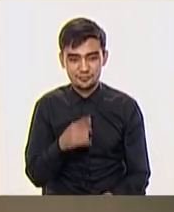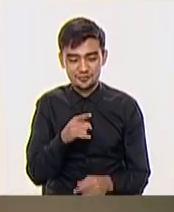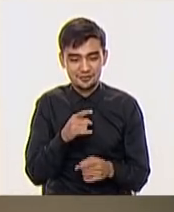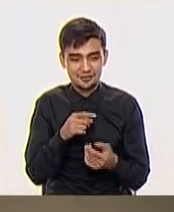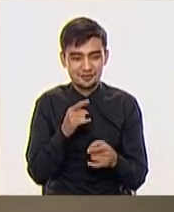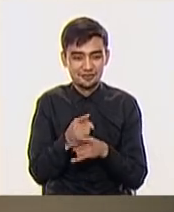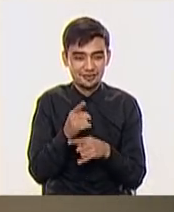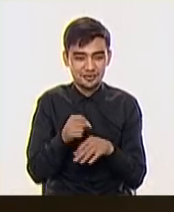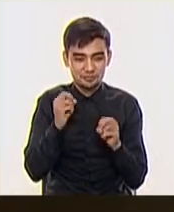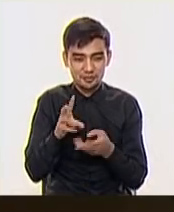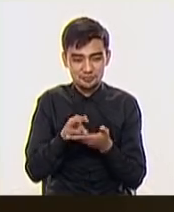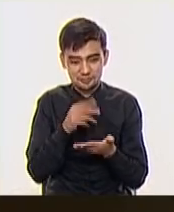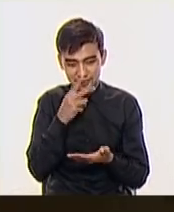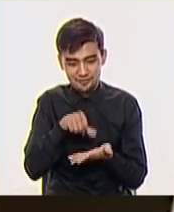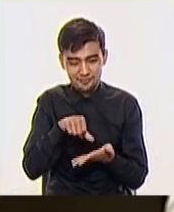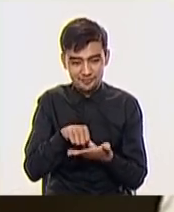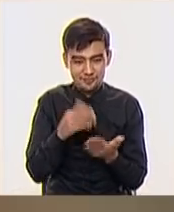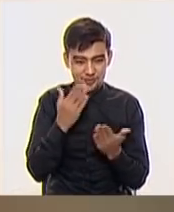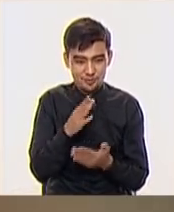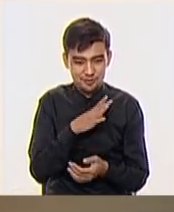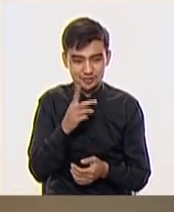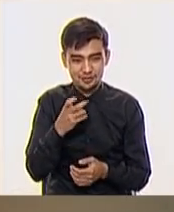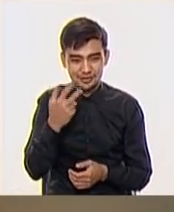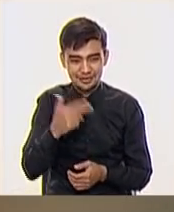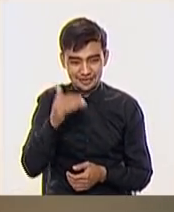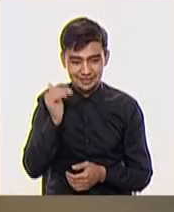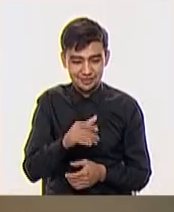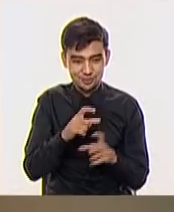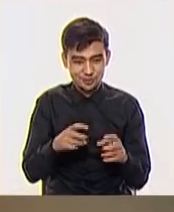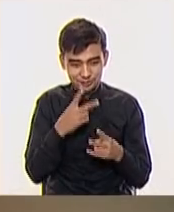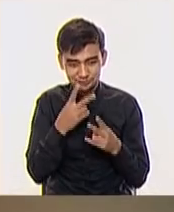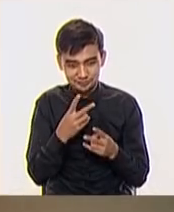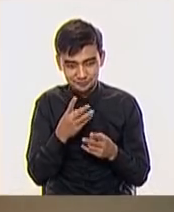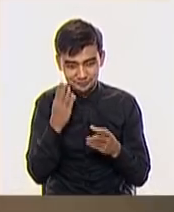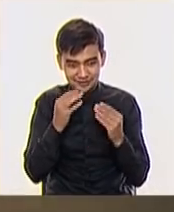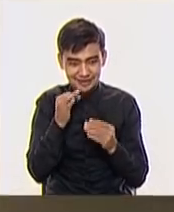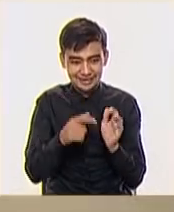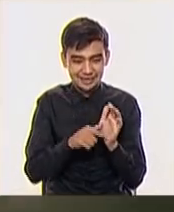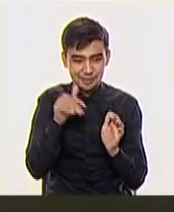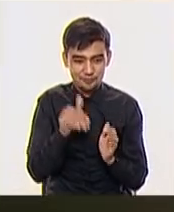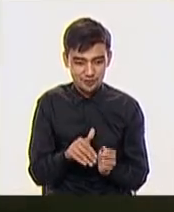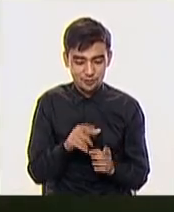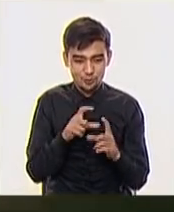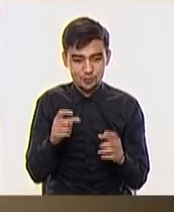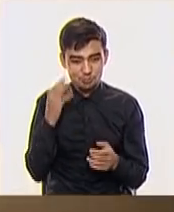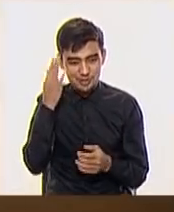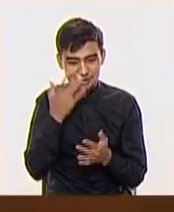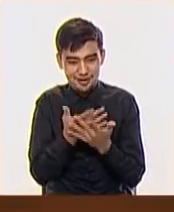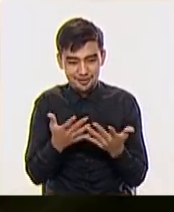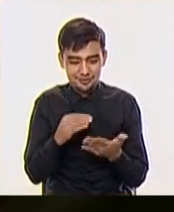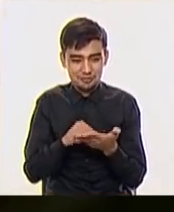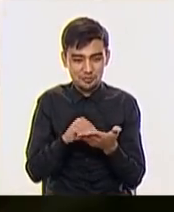Актердің әзіл ретінде түсірілген видеосы 230 мыңнан астам қаралым жинап, 7 мыңға жуық пікір жазылған.